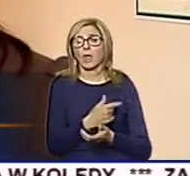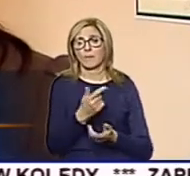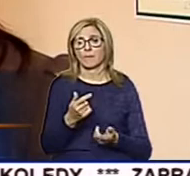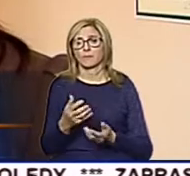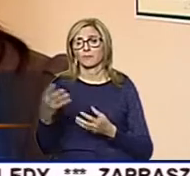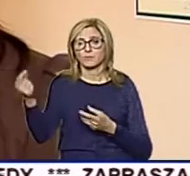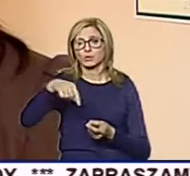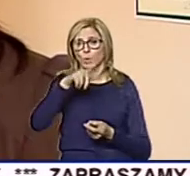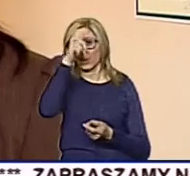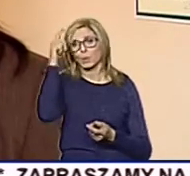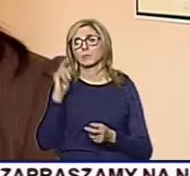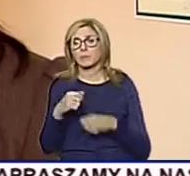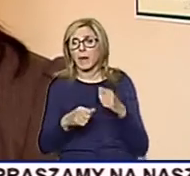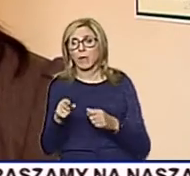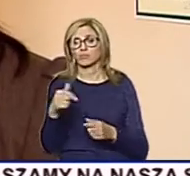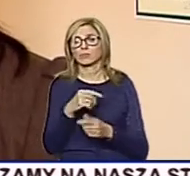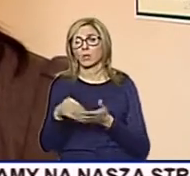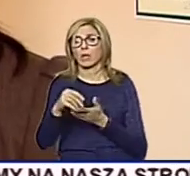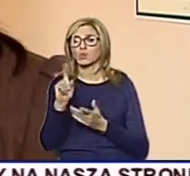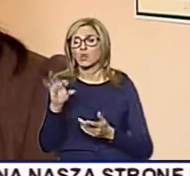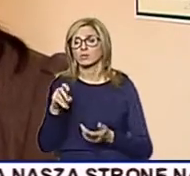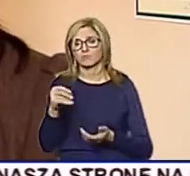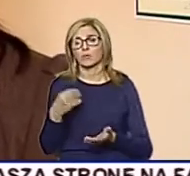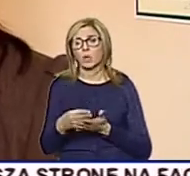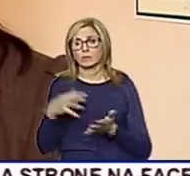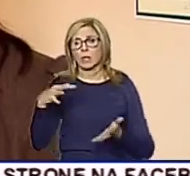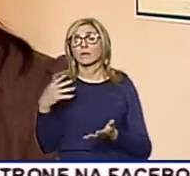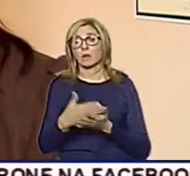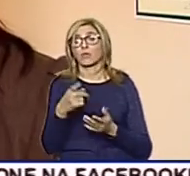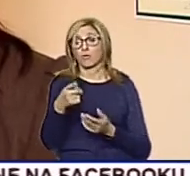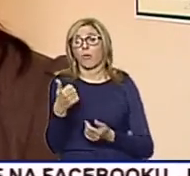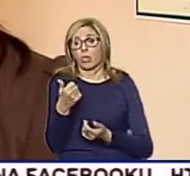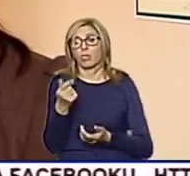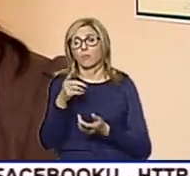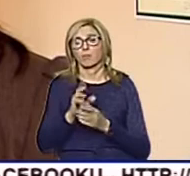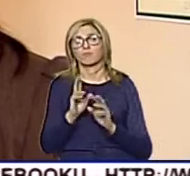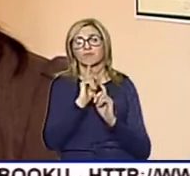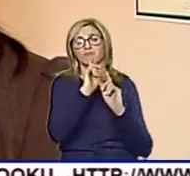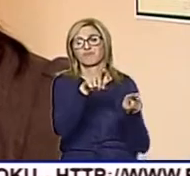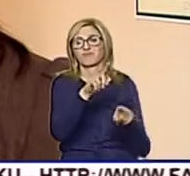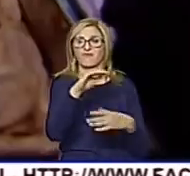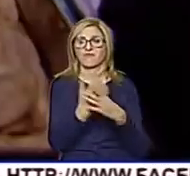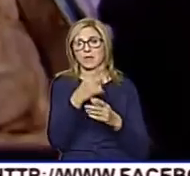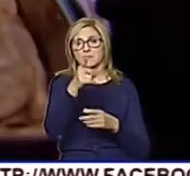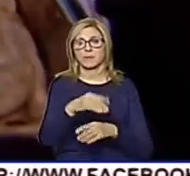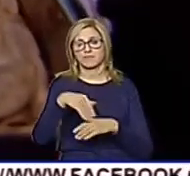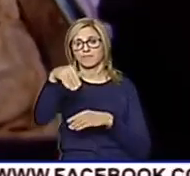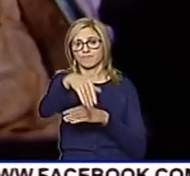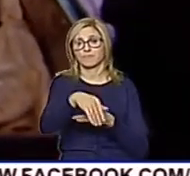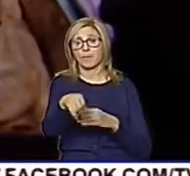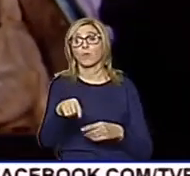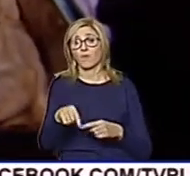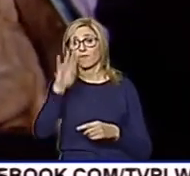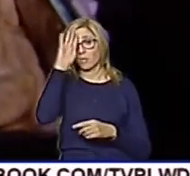zatrudniać pracowników, płacić za nich ZUS itd. Dlatego jest to jedna z usług, które zlecamy firmom zewnętrznym. Tu w